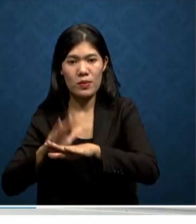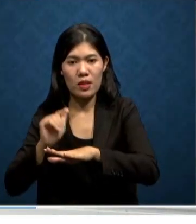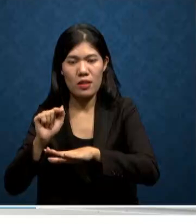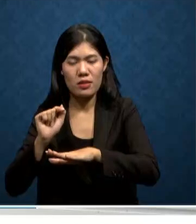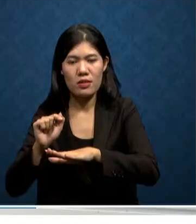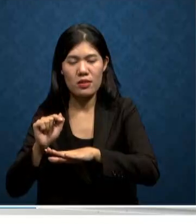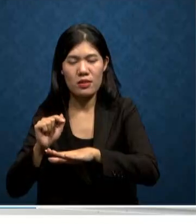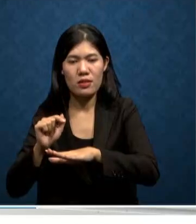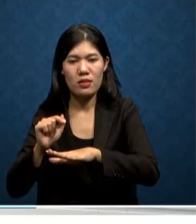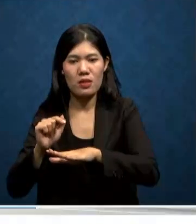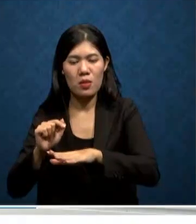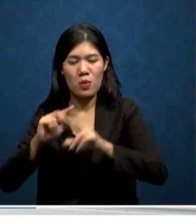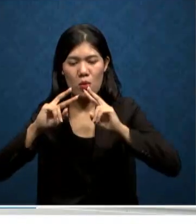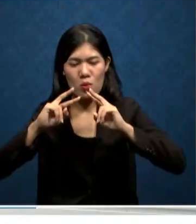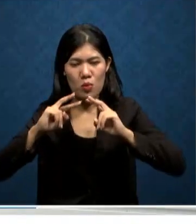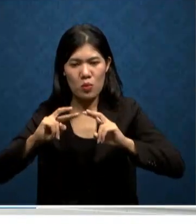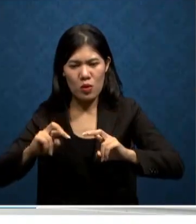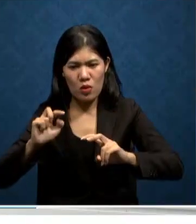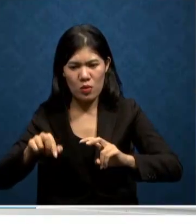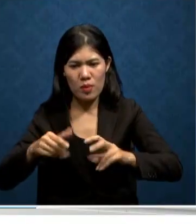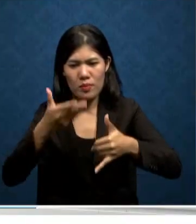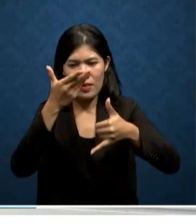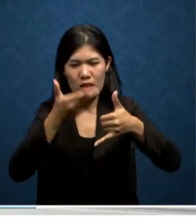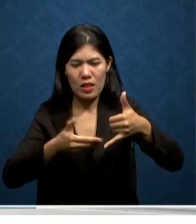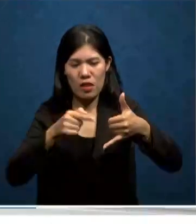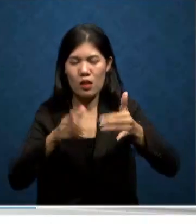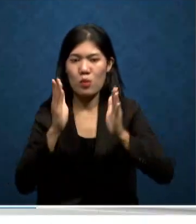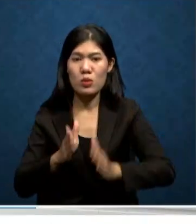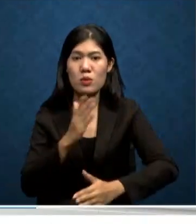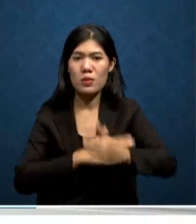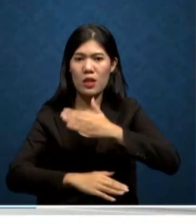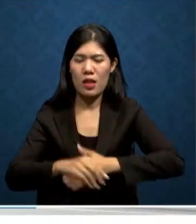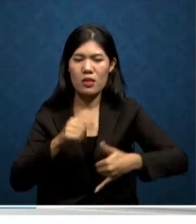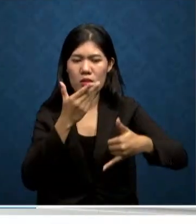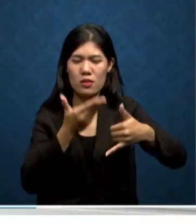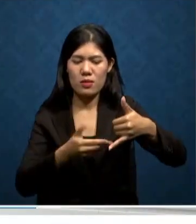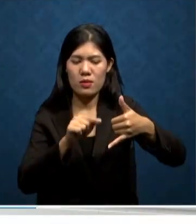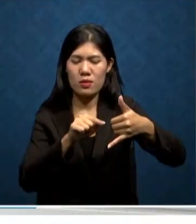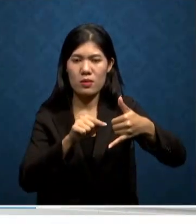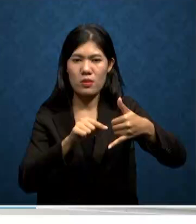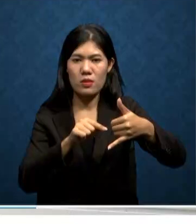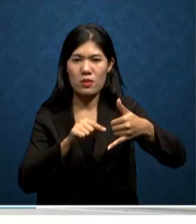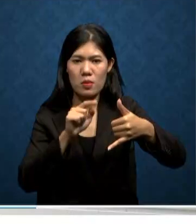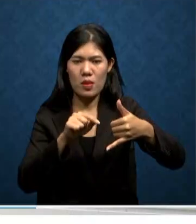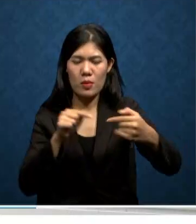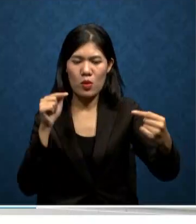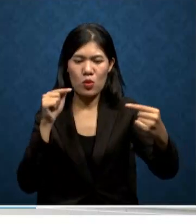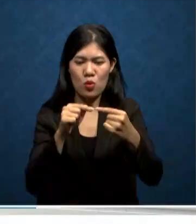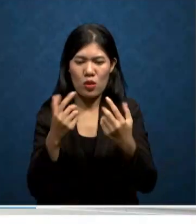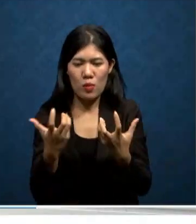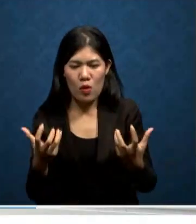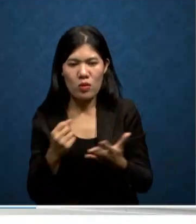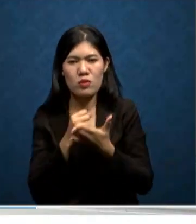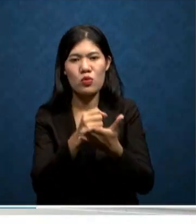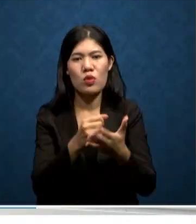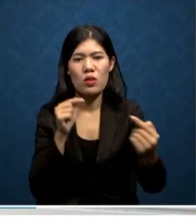การเอ่อวินิจฉัยว่าร่างกายของผู้พิการเนี่ยมีความเหมาะสมกับอุปกรณ์